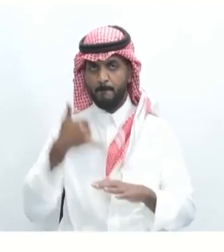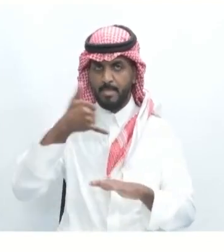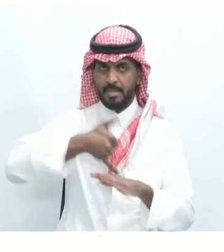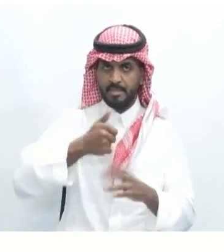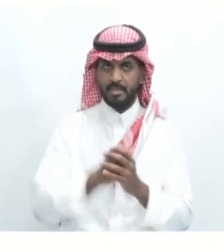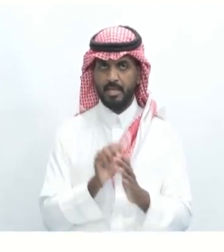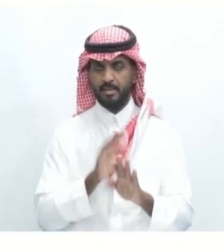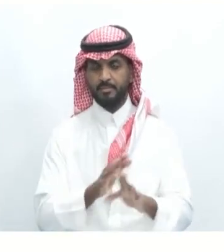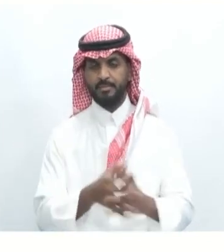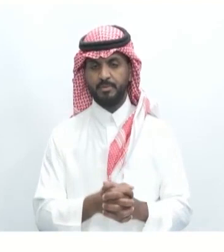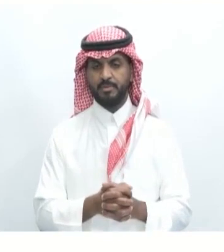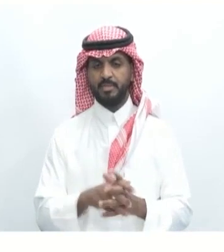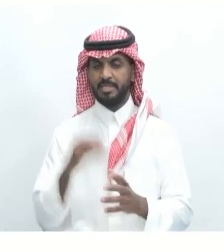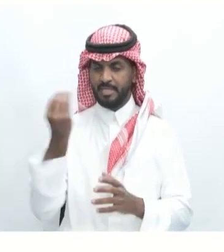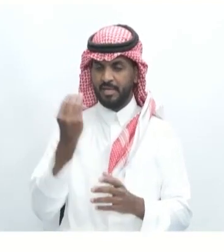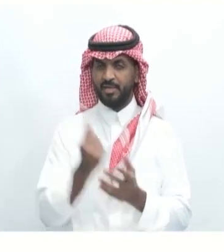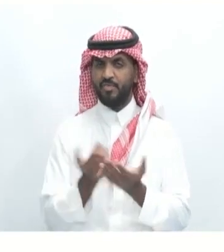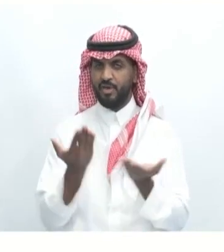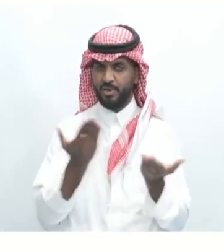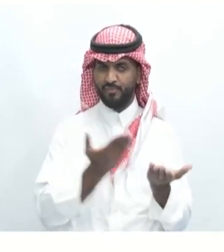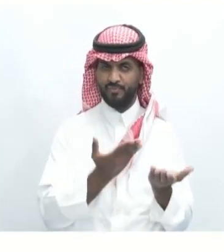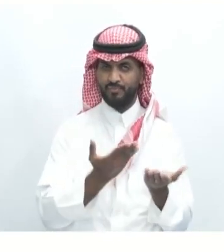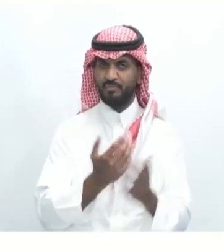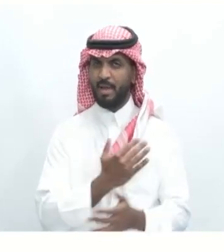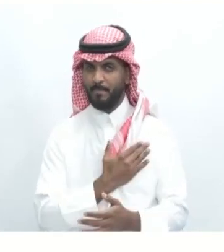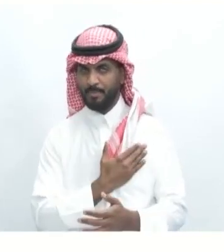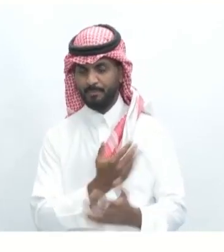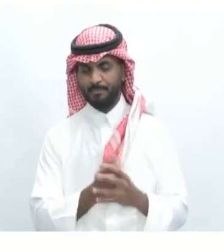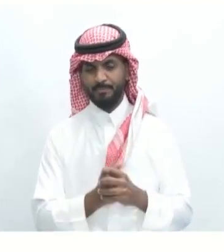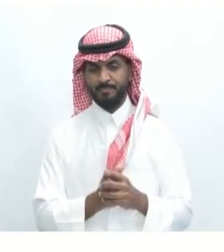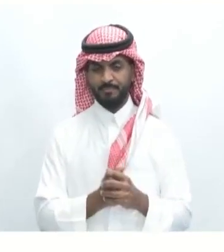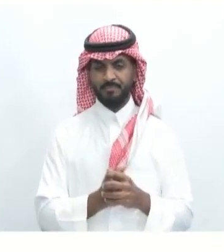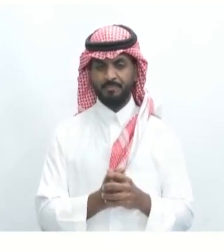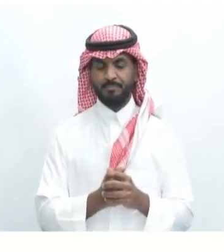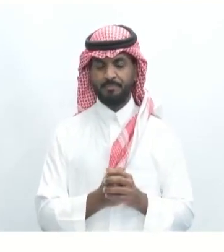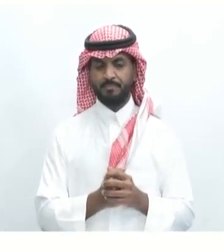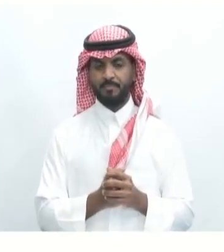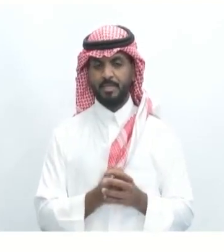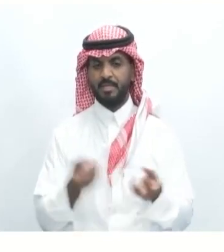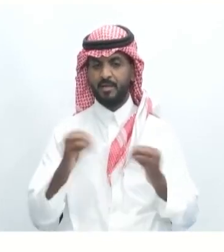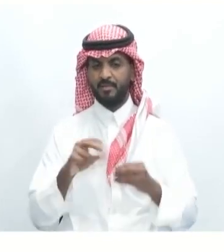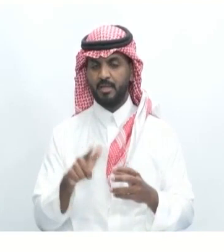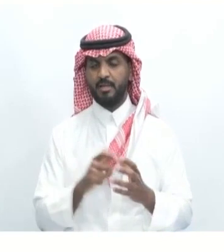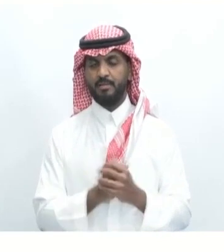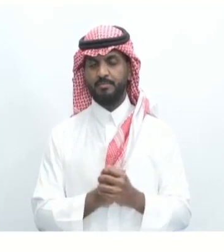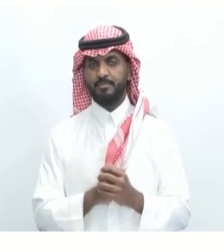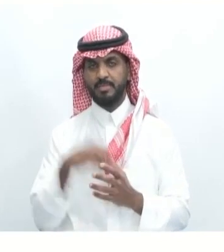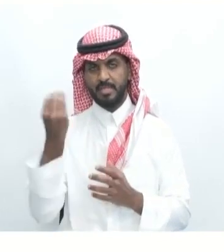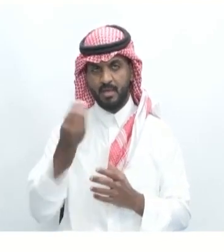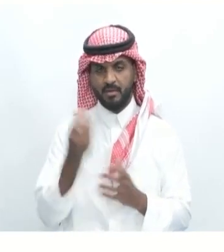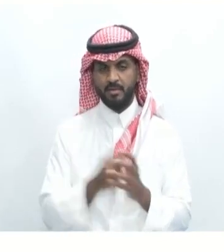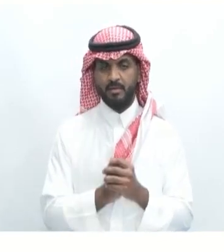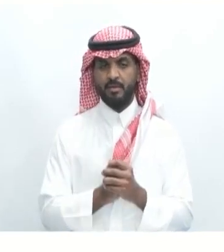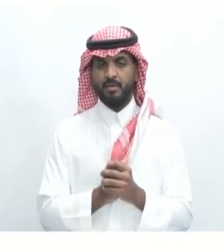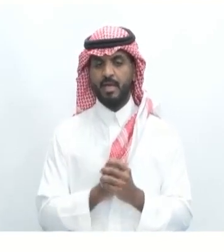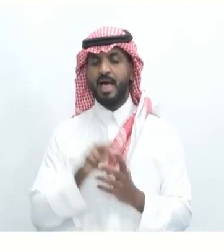القريب زارنا ضيف عزيز احسنتم قم باضافه ال زارنا